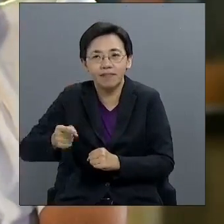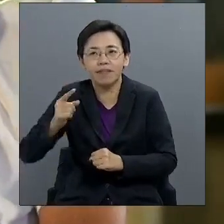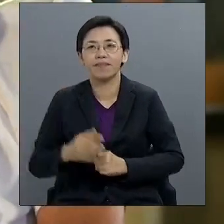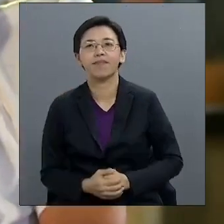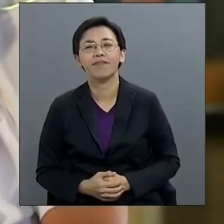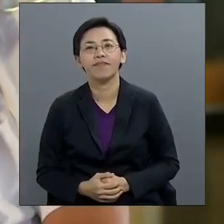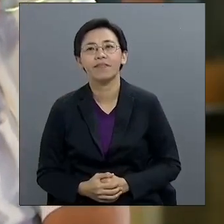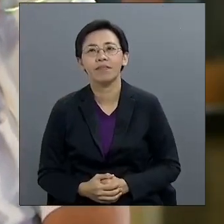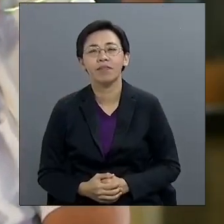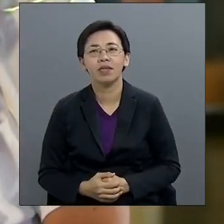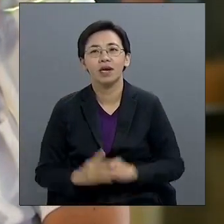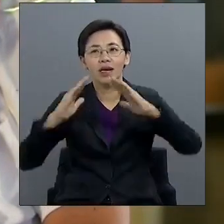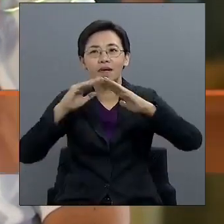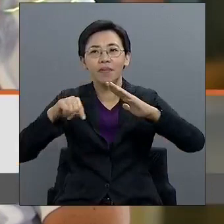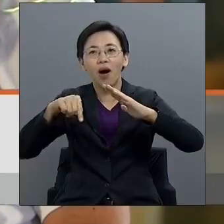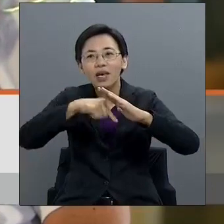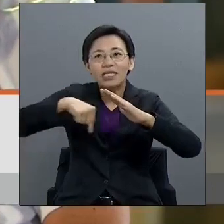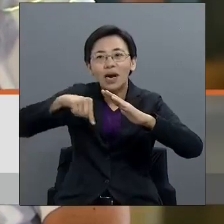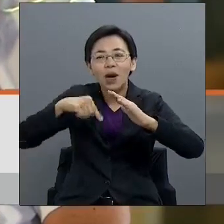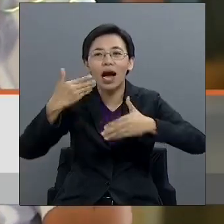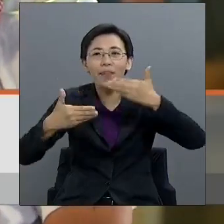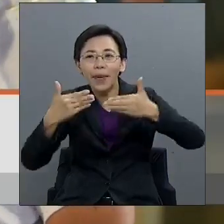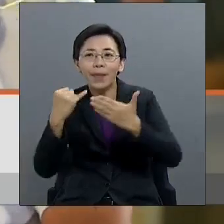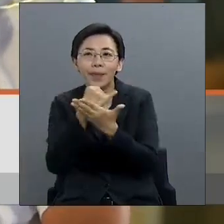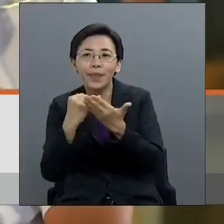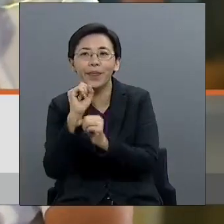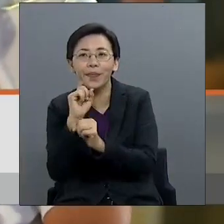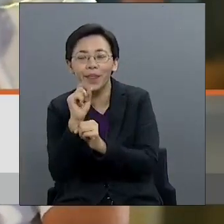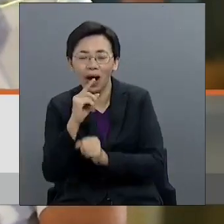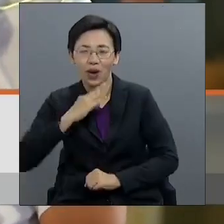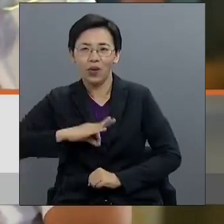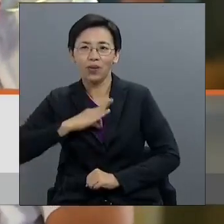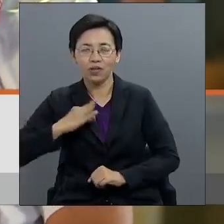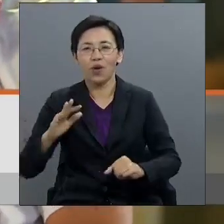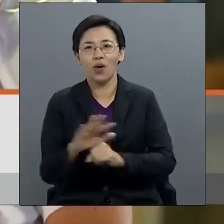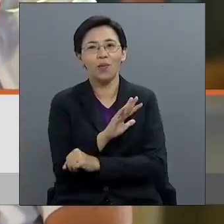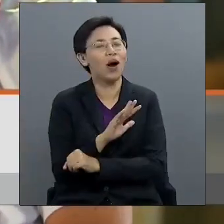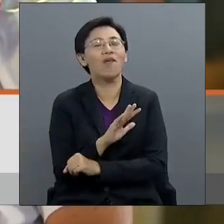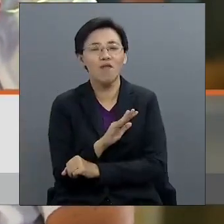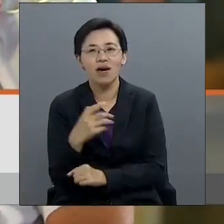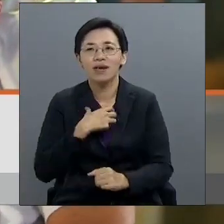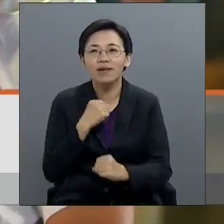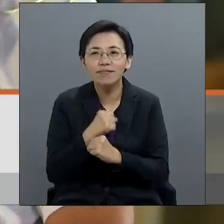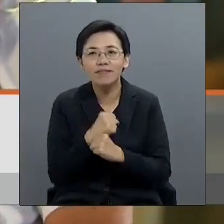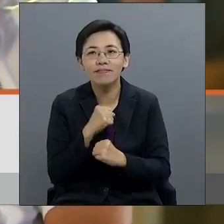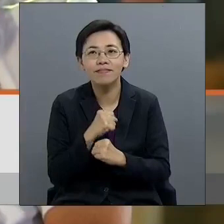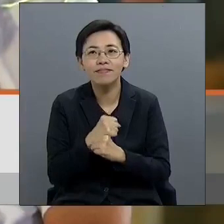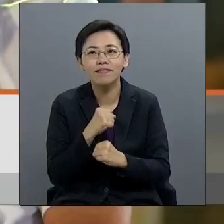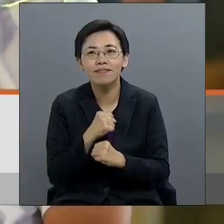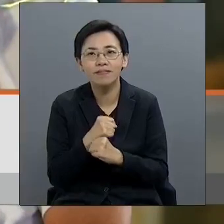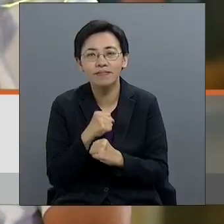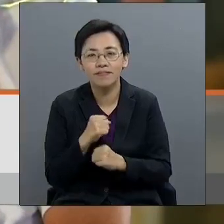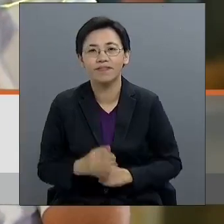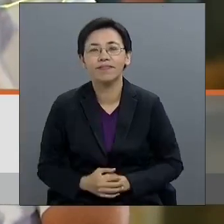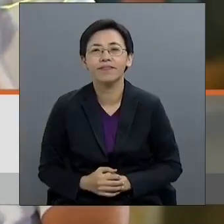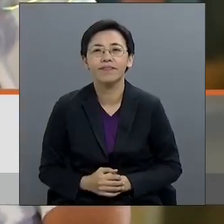มันพอมาเปิดบ้านศิลปะนี่มันก็เลยเหมือนเขาครบองค์ประกอบครบคุณสมบัติที่จะทำงานเหล่านี้